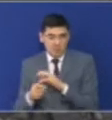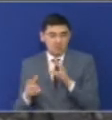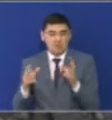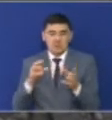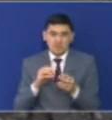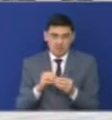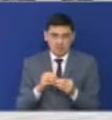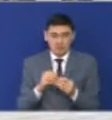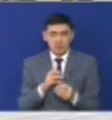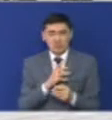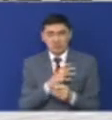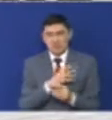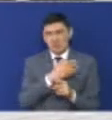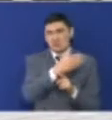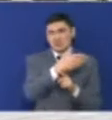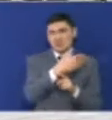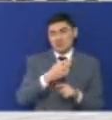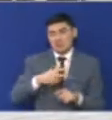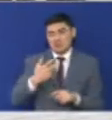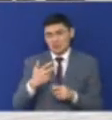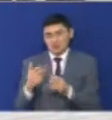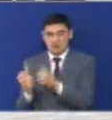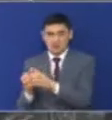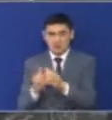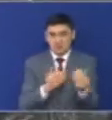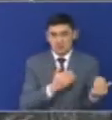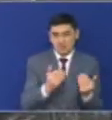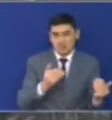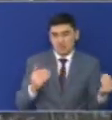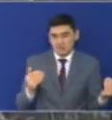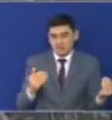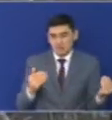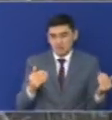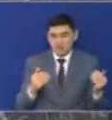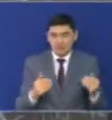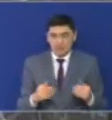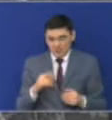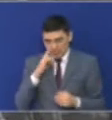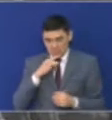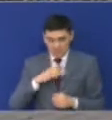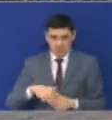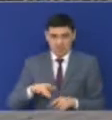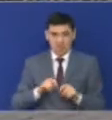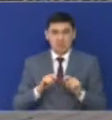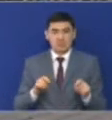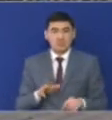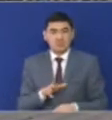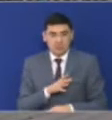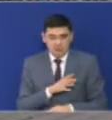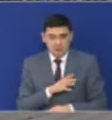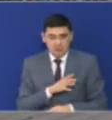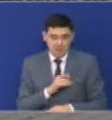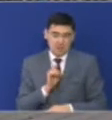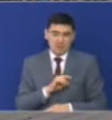дубликаты боевых знамен 23 воинских соединений, сформированных на территории Казахстана и принимавших участие